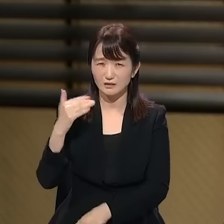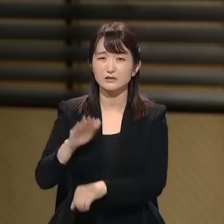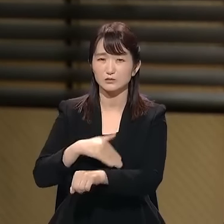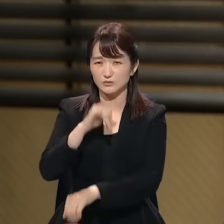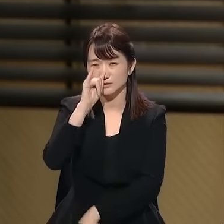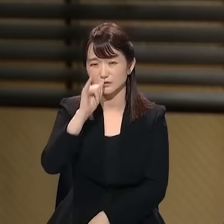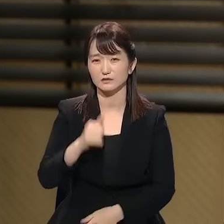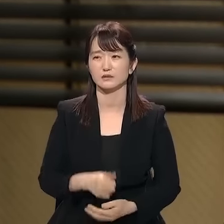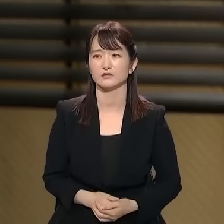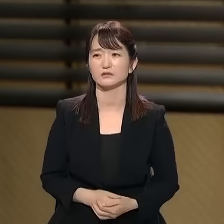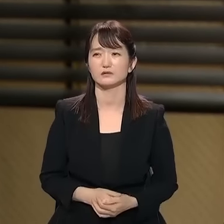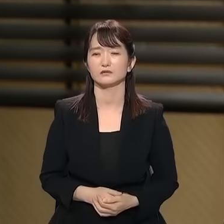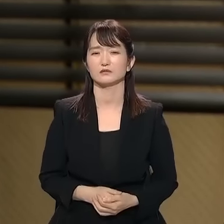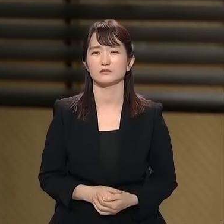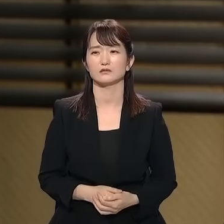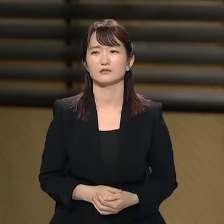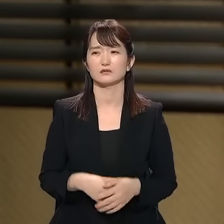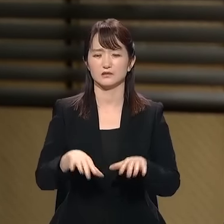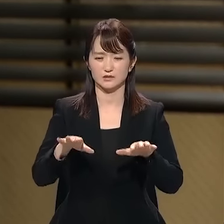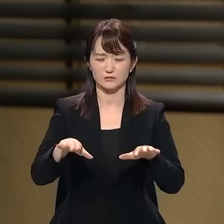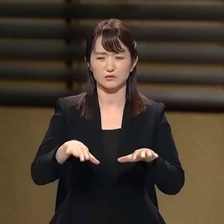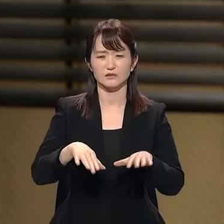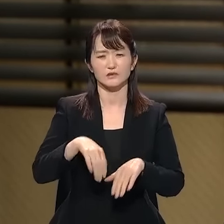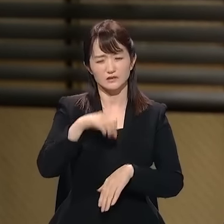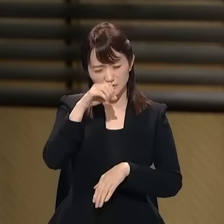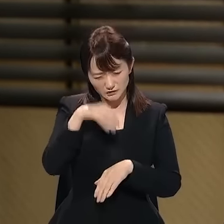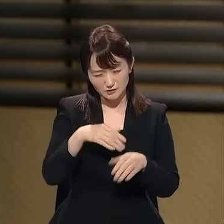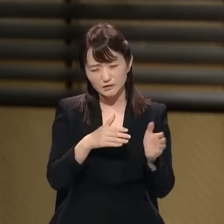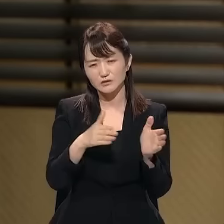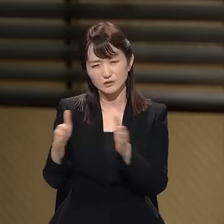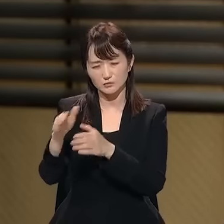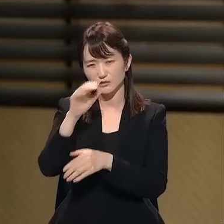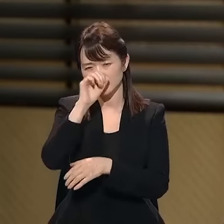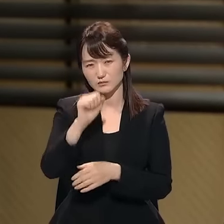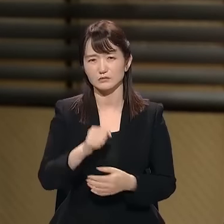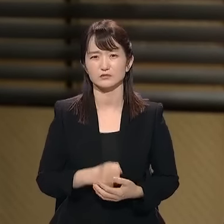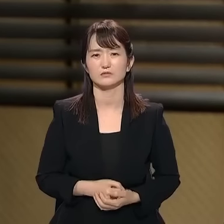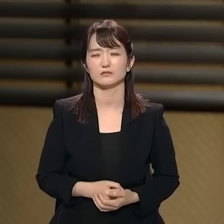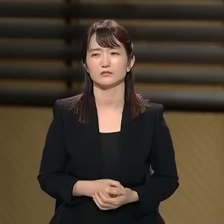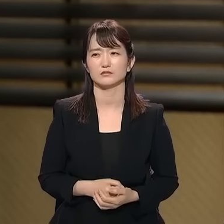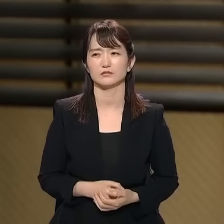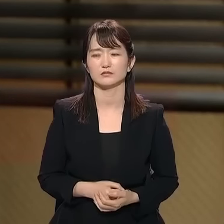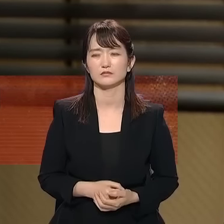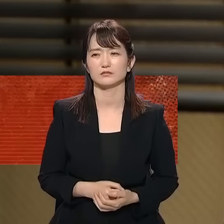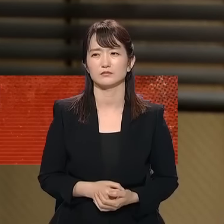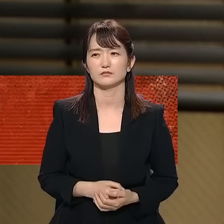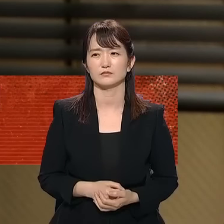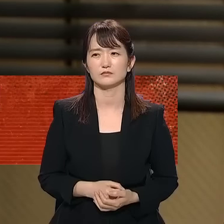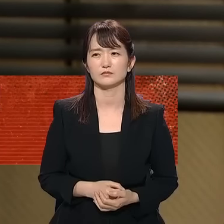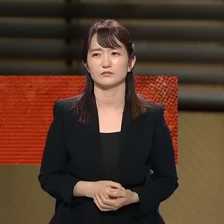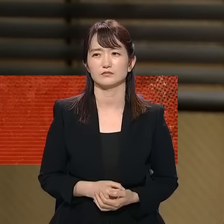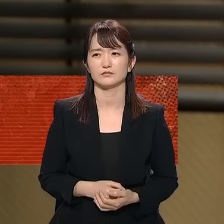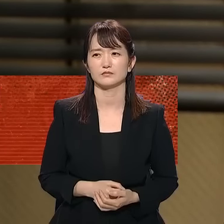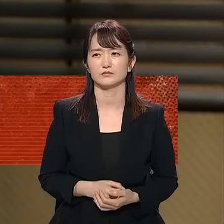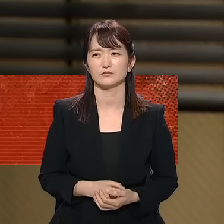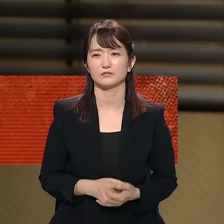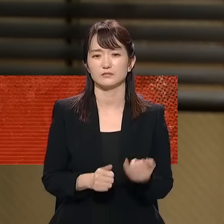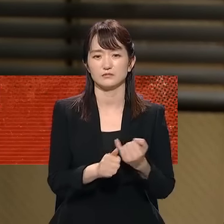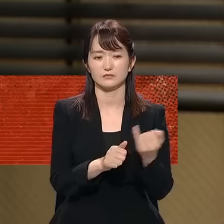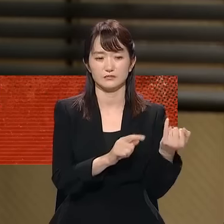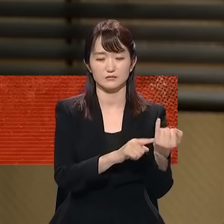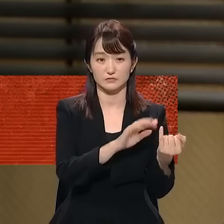있잖아요 그러니까 어쨌든 이번 말은 좀 넘어갔으면 좋겠다라는 생각을 했고 그리고 이게 셨나 봐요 지금 아내가 잘못한